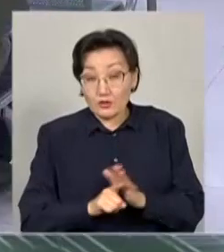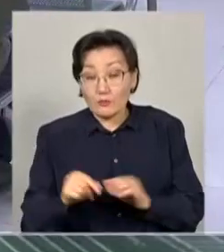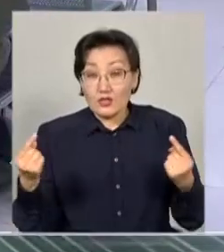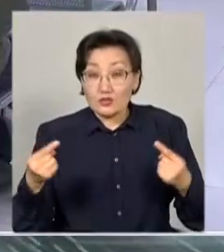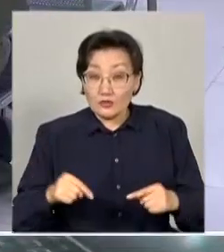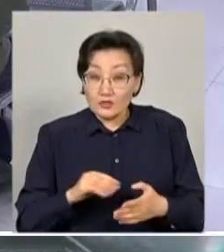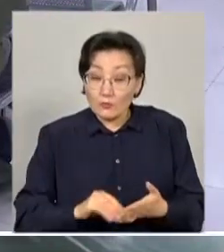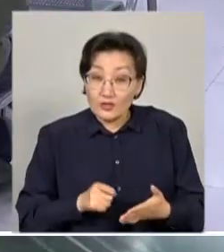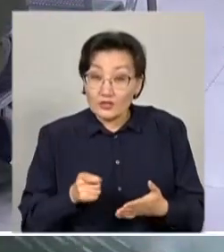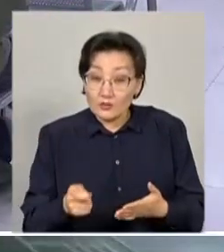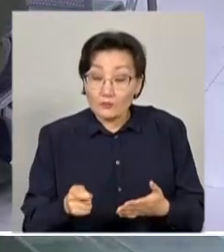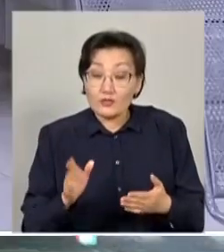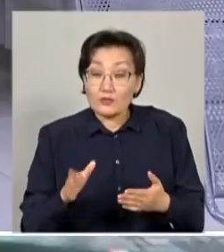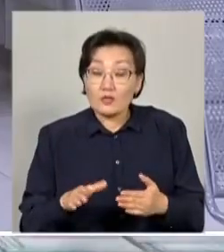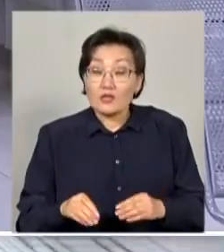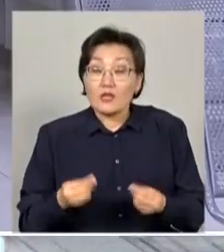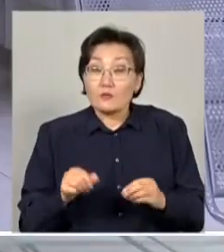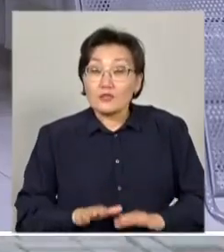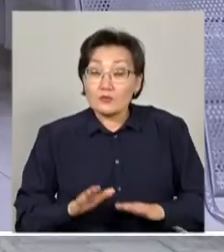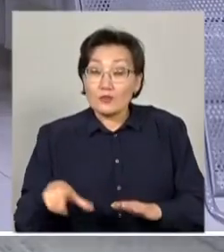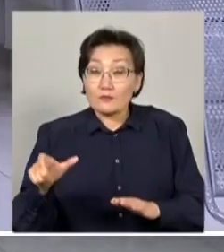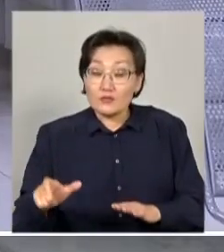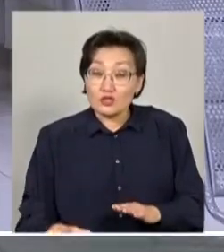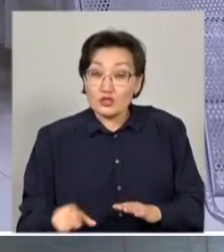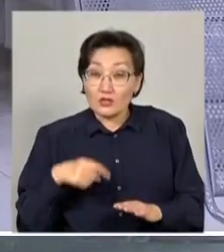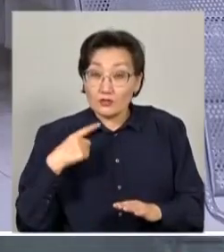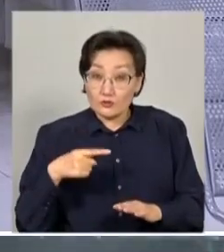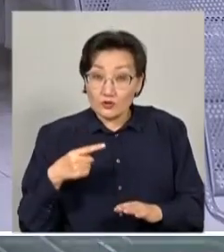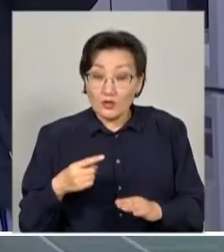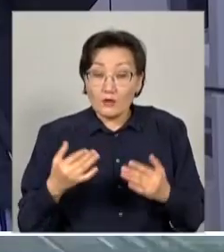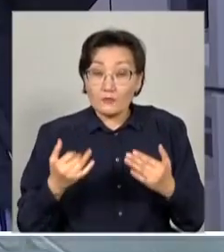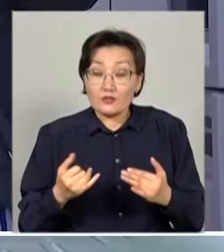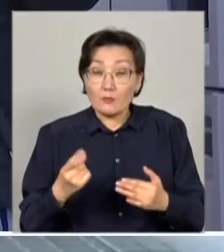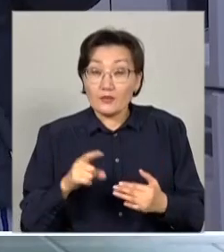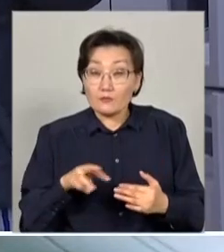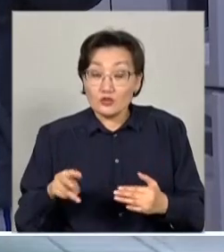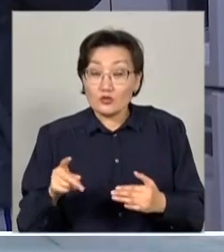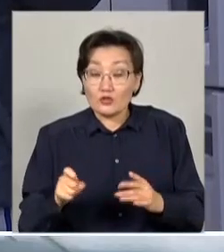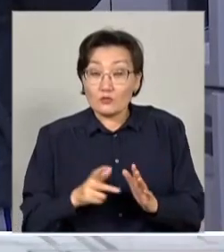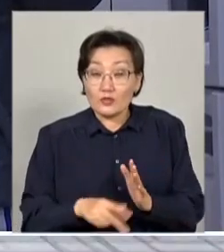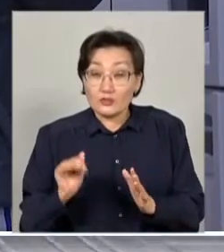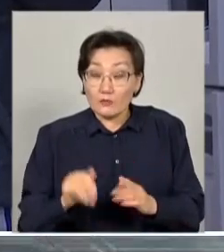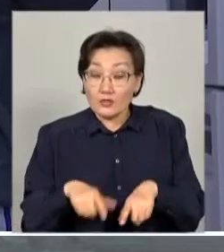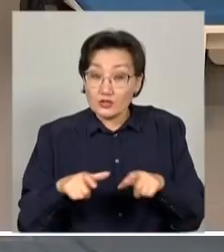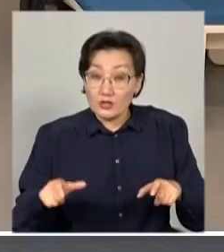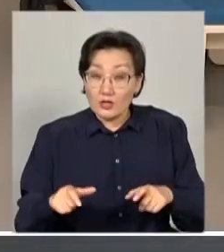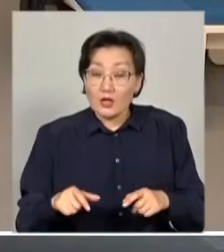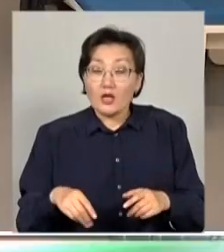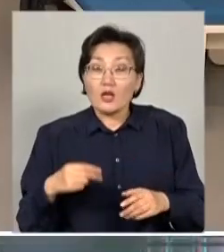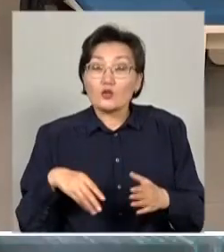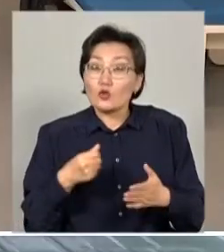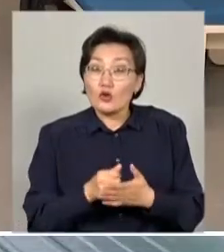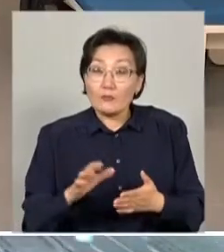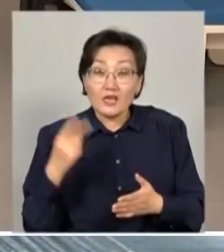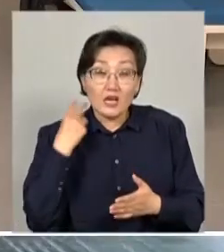банкроттыққа өтінім қабылданады. Қаржы вице-министрі Ержан Біржановтың сөзінше, қазір 1 миллион 180 мың қазақстандықтың өтелмеген қарызы